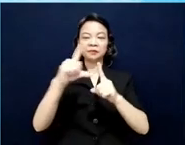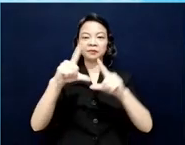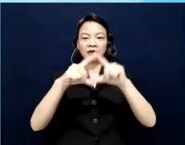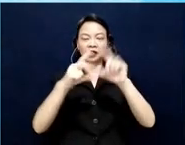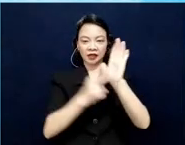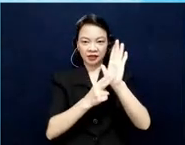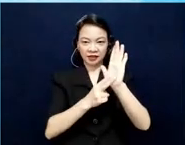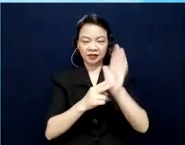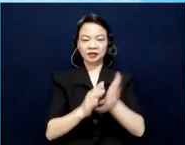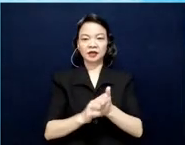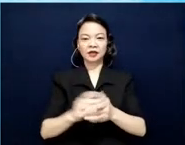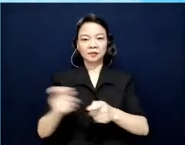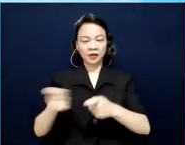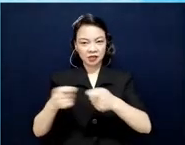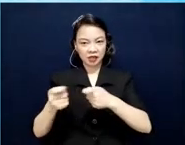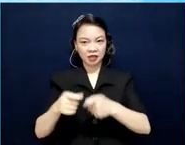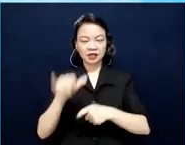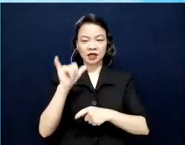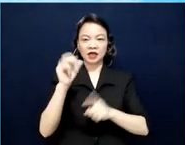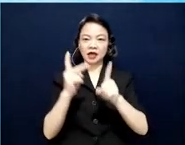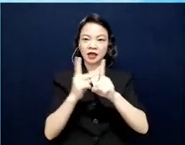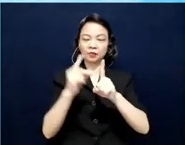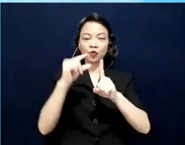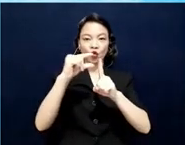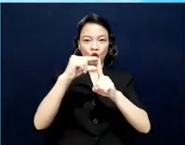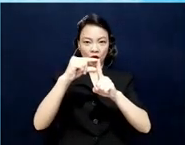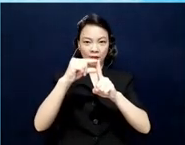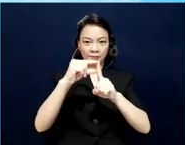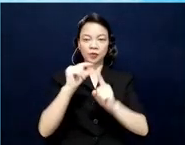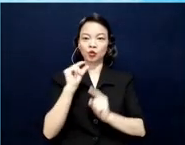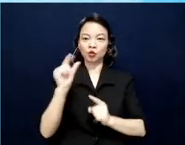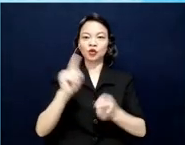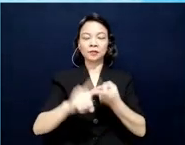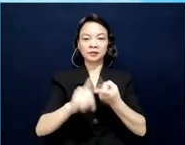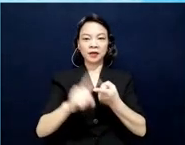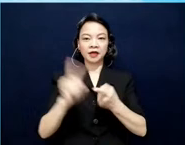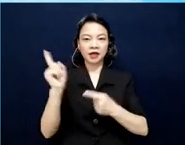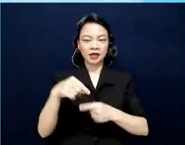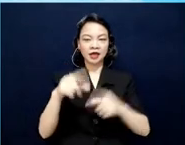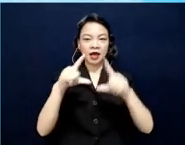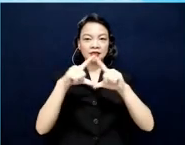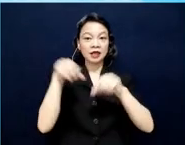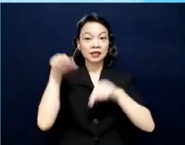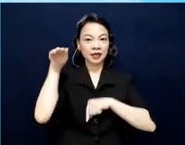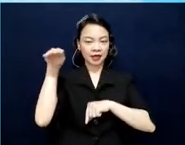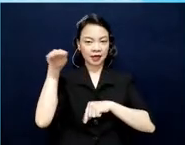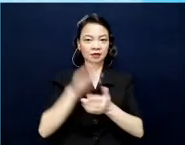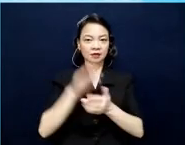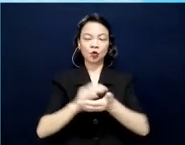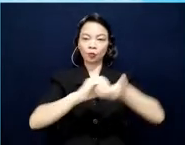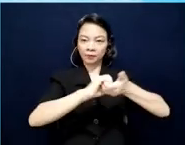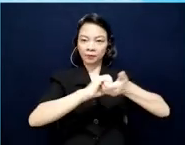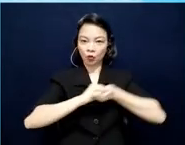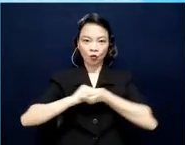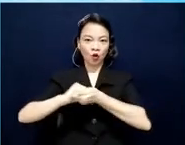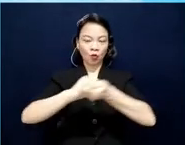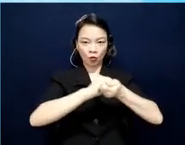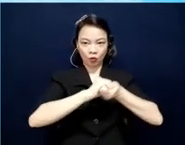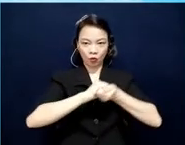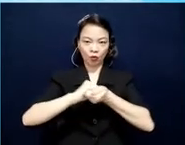Program. Kemudian juga teman-teman dari AstraZeneca yang lain di mana kami biasanya berkolaborasi dan